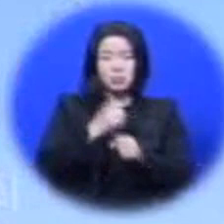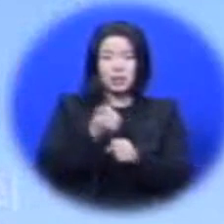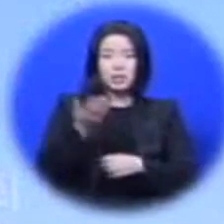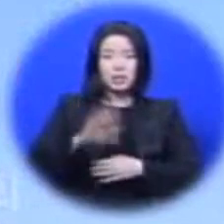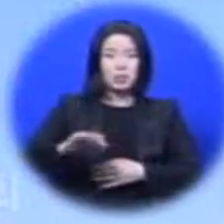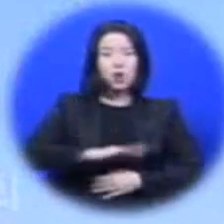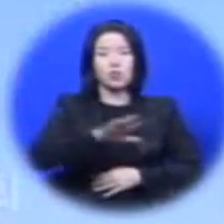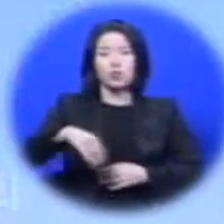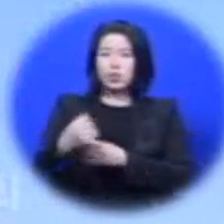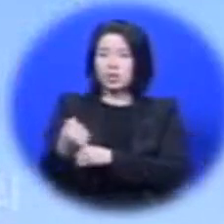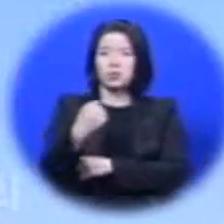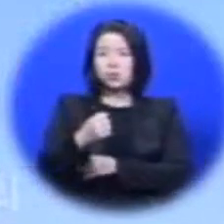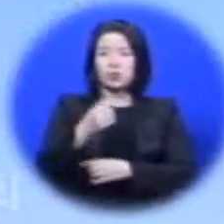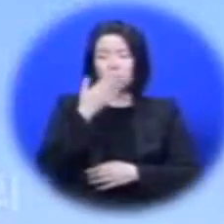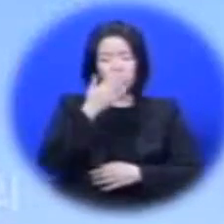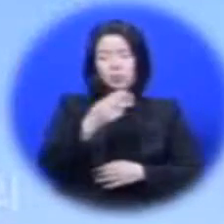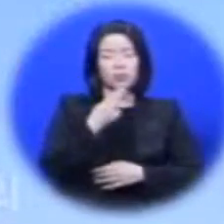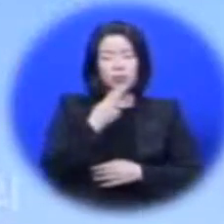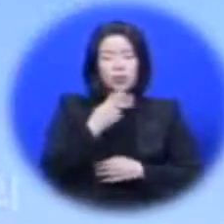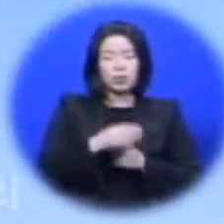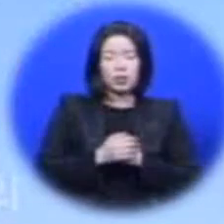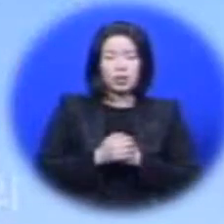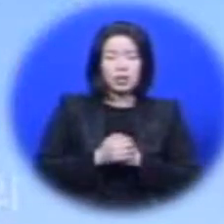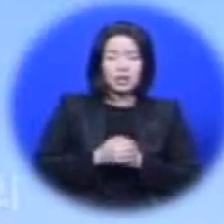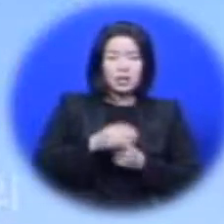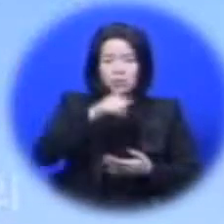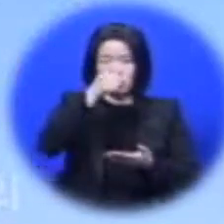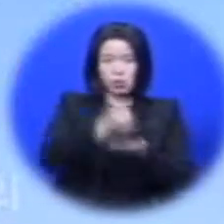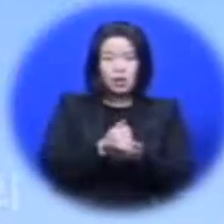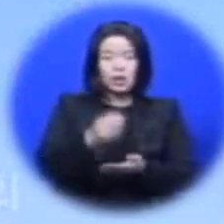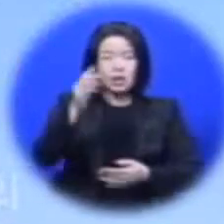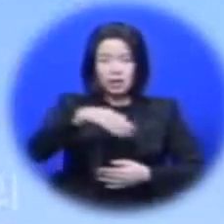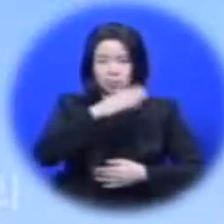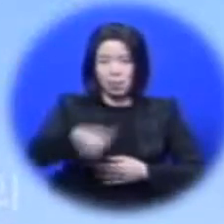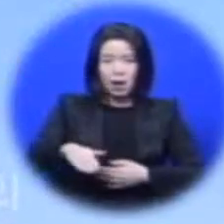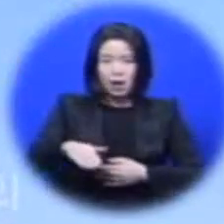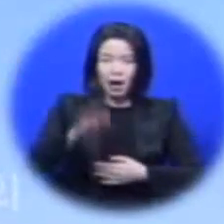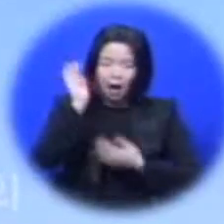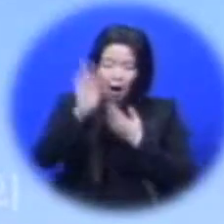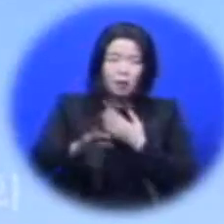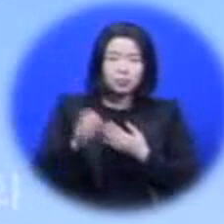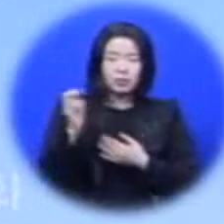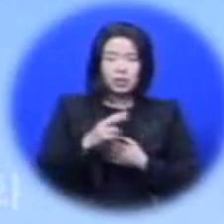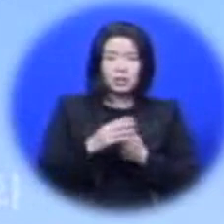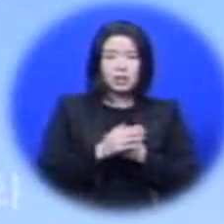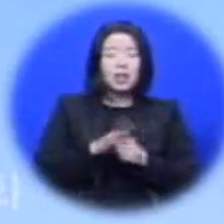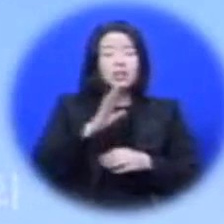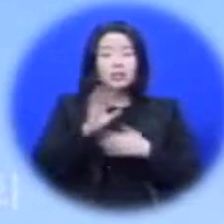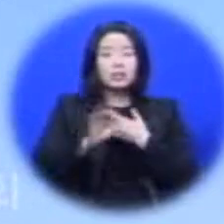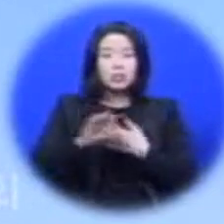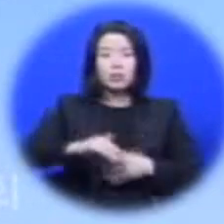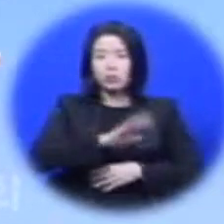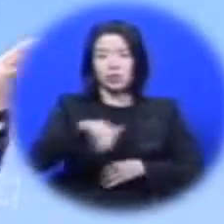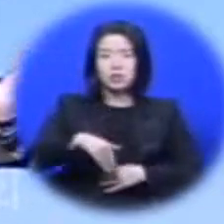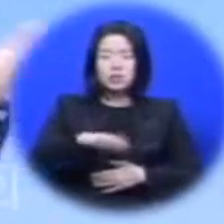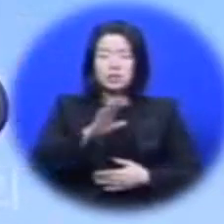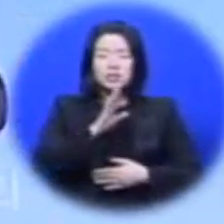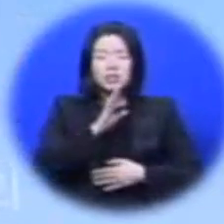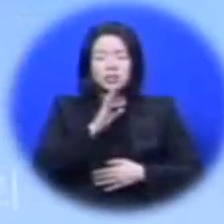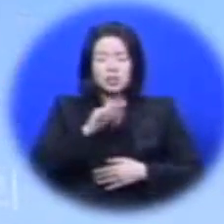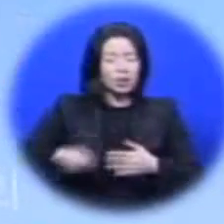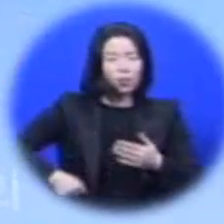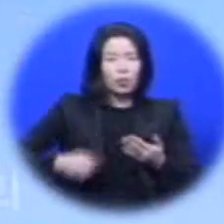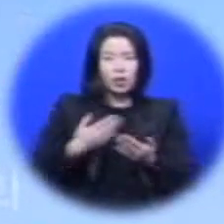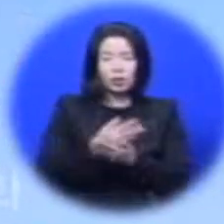없어요. 만약에 죄를 짓지 말라 앞으로 다시는 그러면 우리는 진짜 진정한 회개도 한번